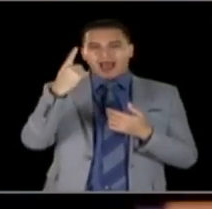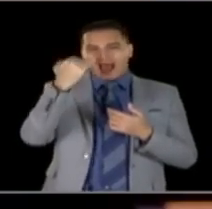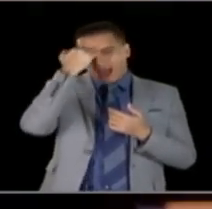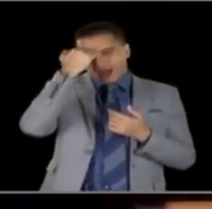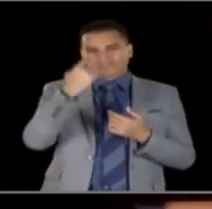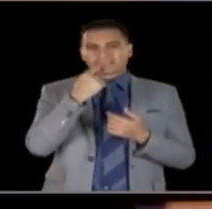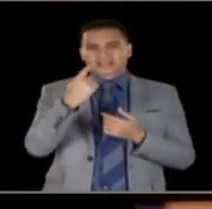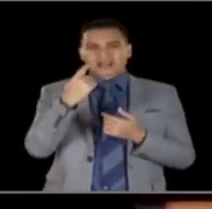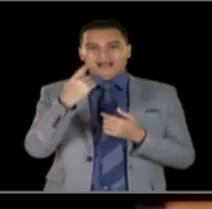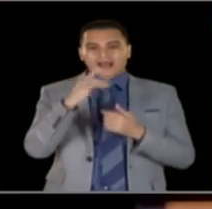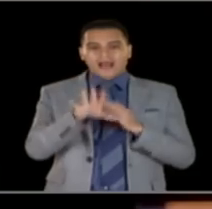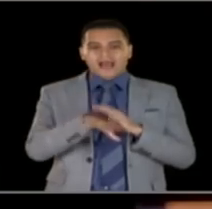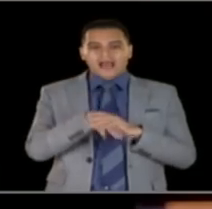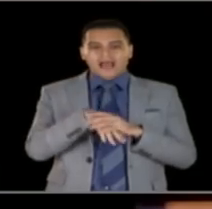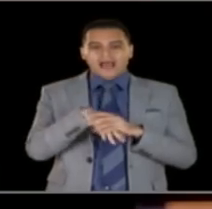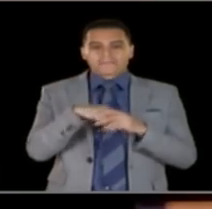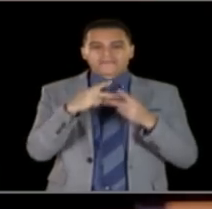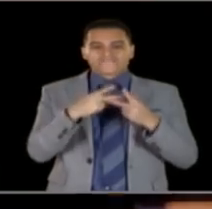الميلادي؟